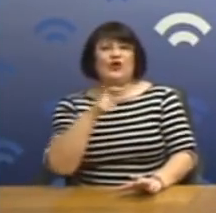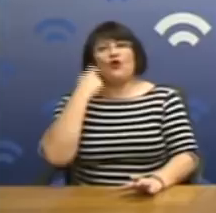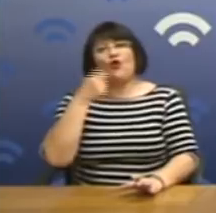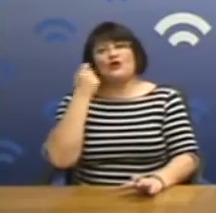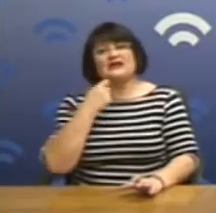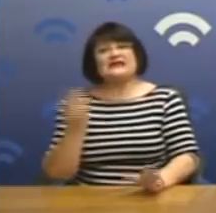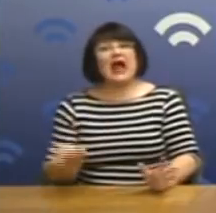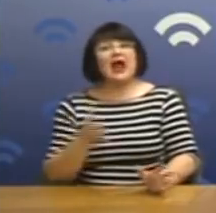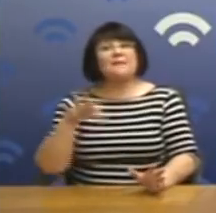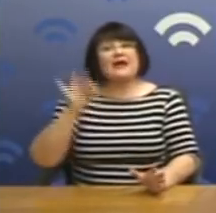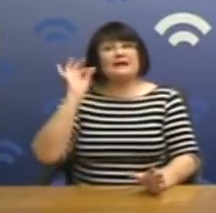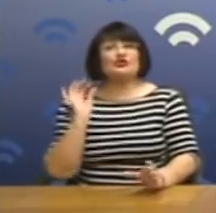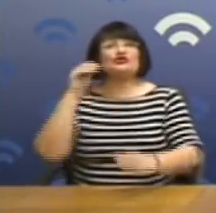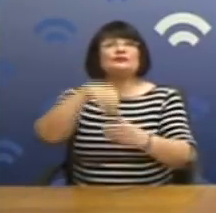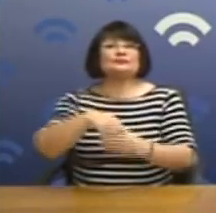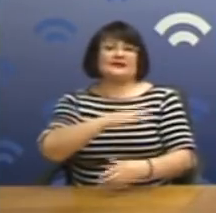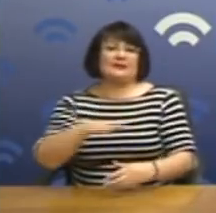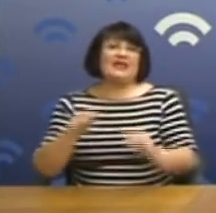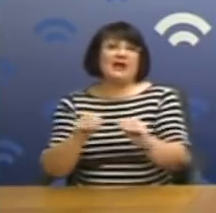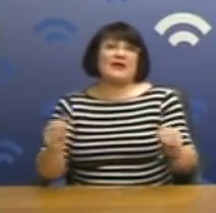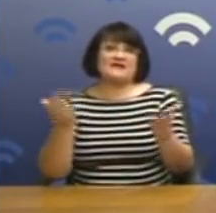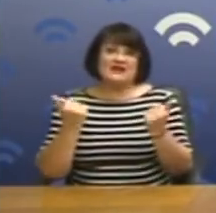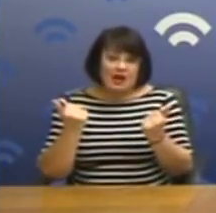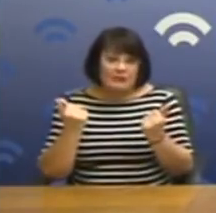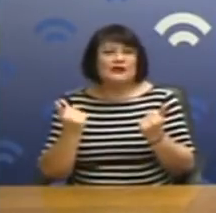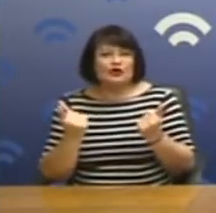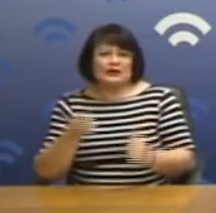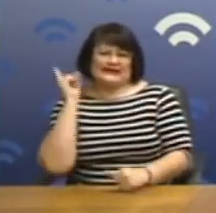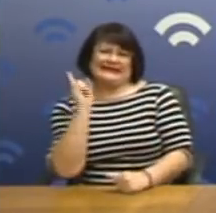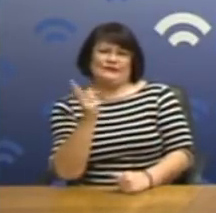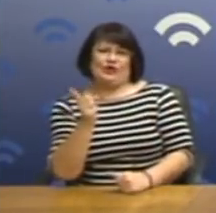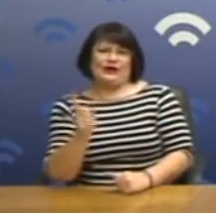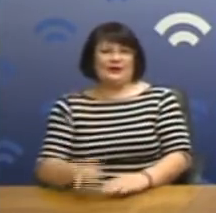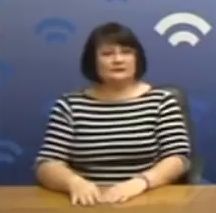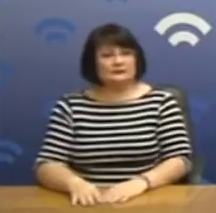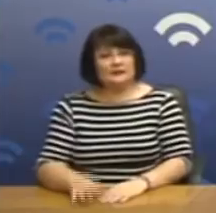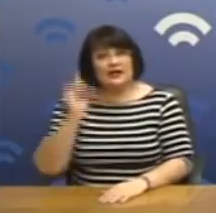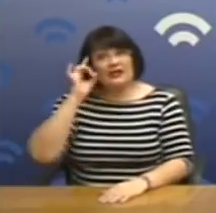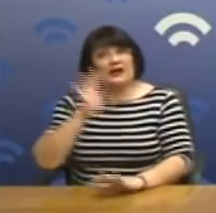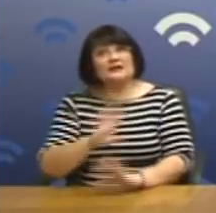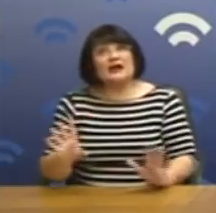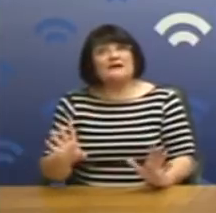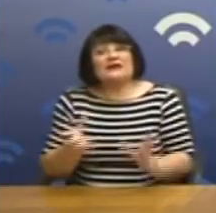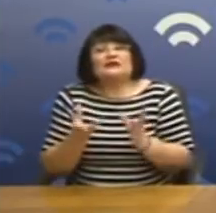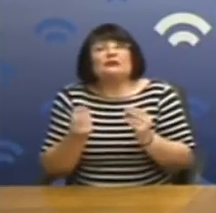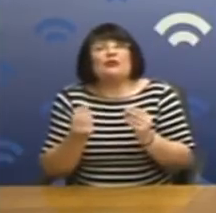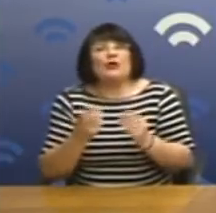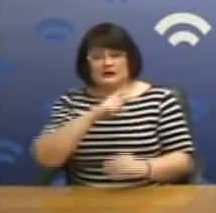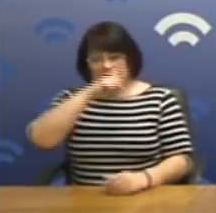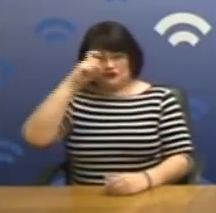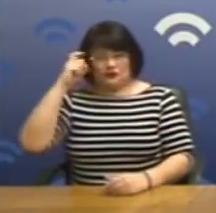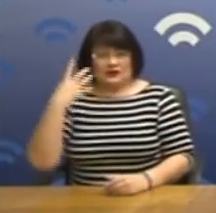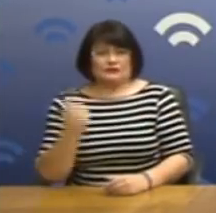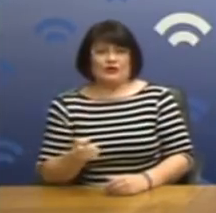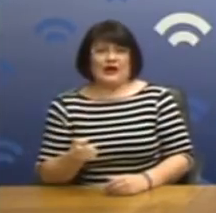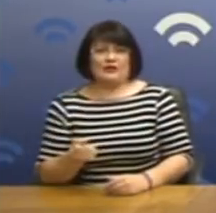σε περίπτωση που δεν συμμετέχουν τα παιδιά στην εκπαίδευση. Κάνετε πως δεν καταλαβαίνετε τις πολλαπλές δυσκολίες